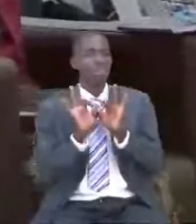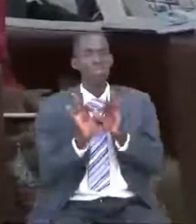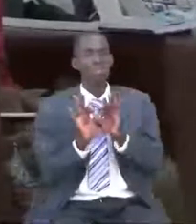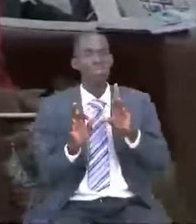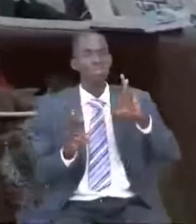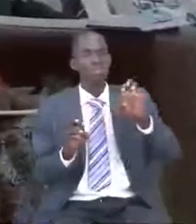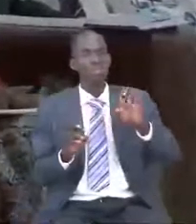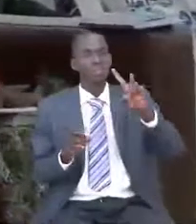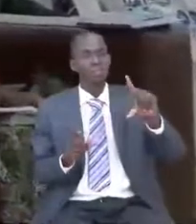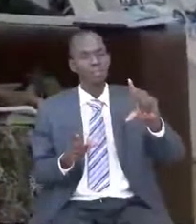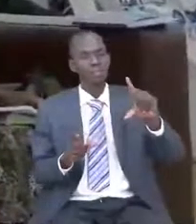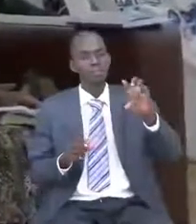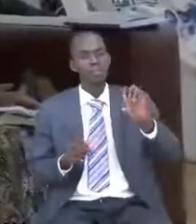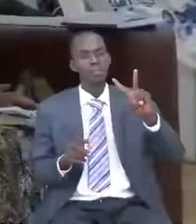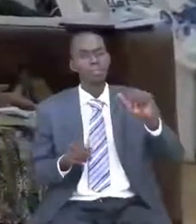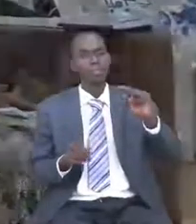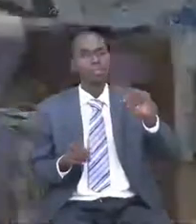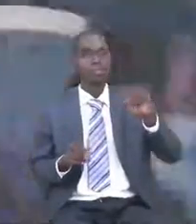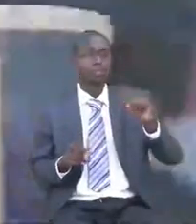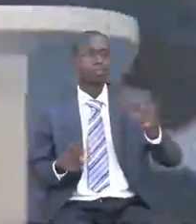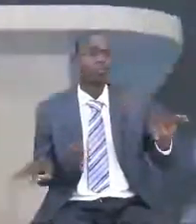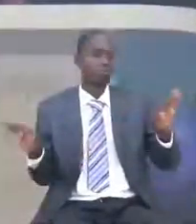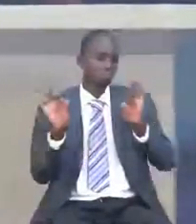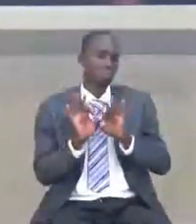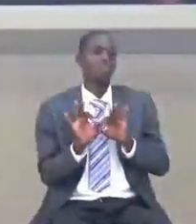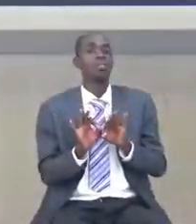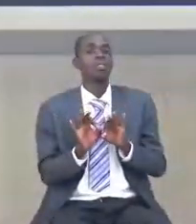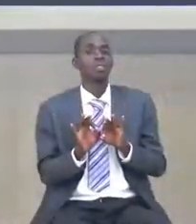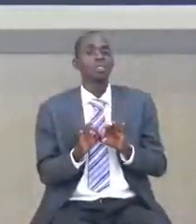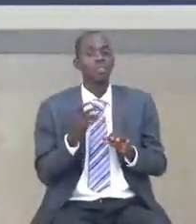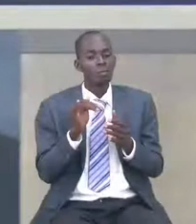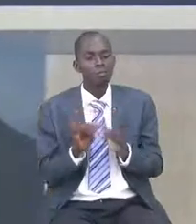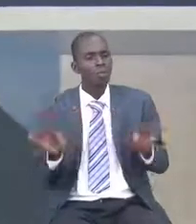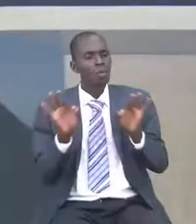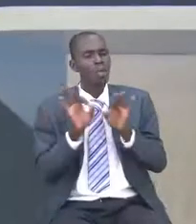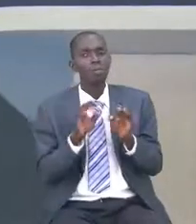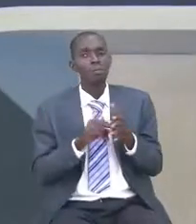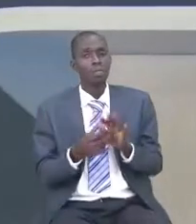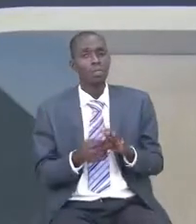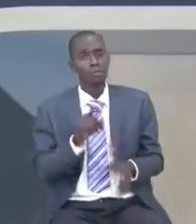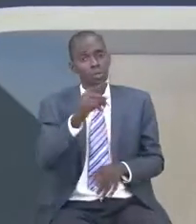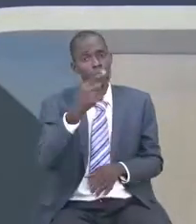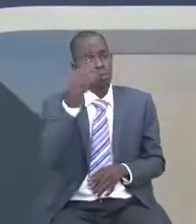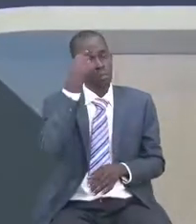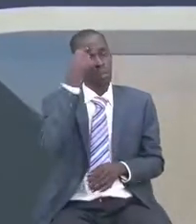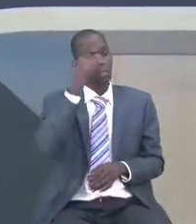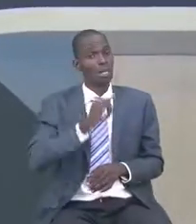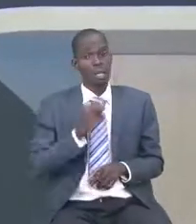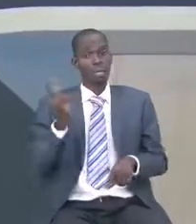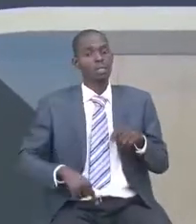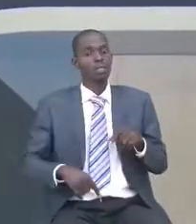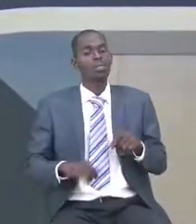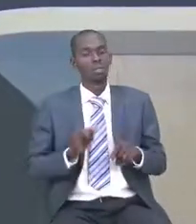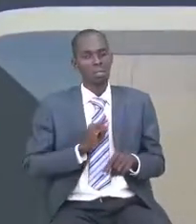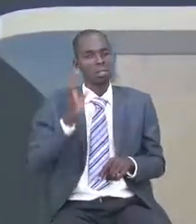important. Important, c'est que on dit que je ne pourrai pas. Je serai important, je